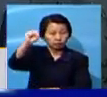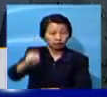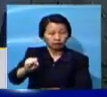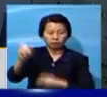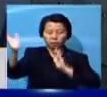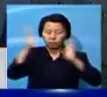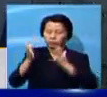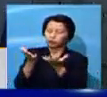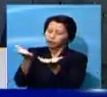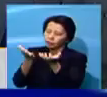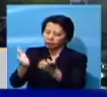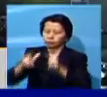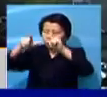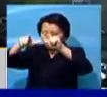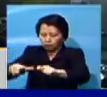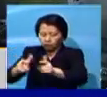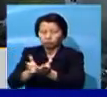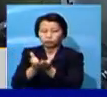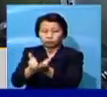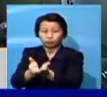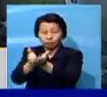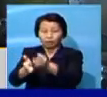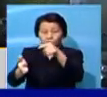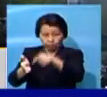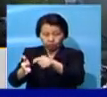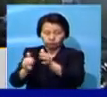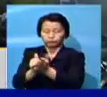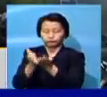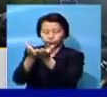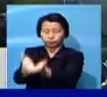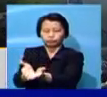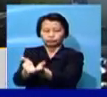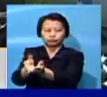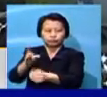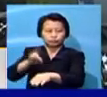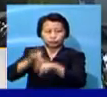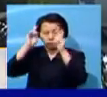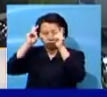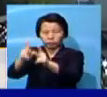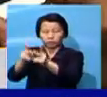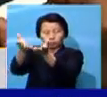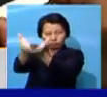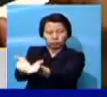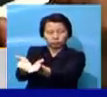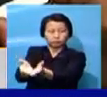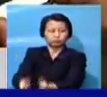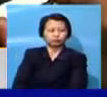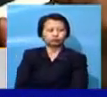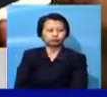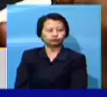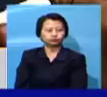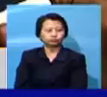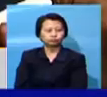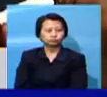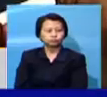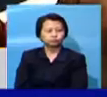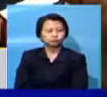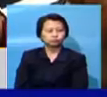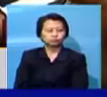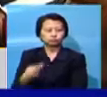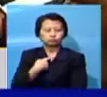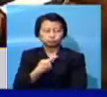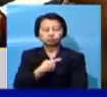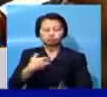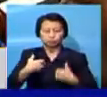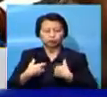Malaysia pula berhasrat menempatkan KM pekan di maritim Malaysia wilayah timur Kuantan si Dengan ini kita ada